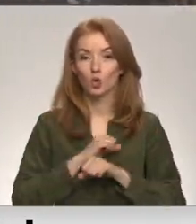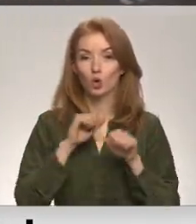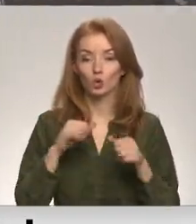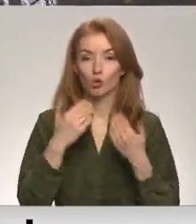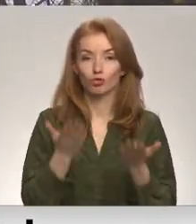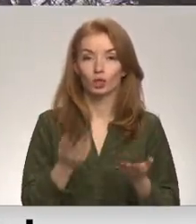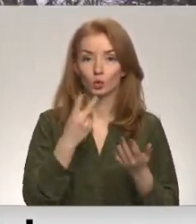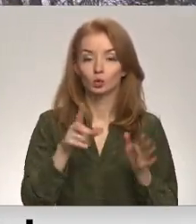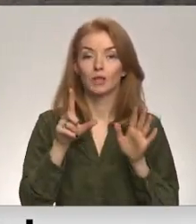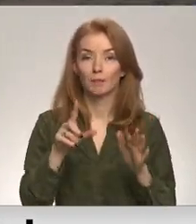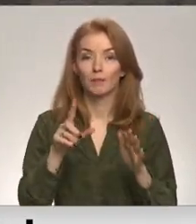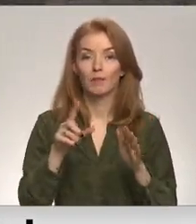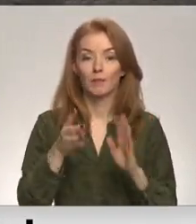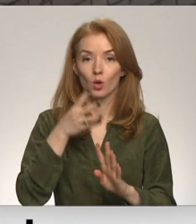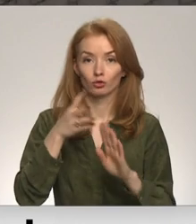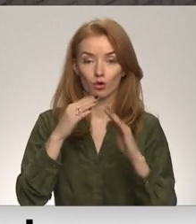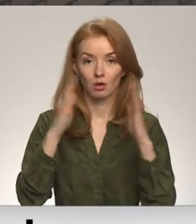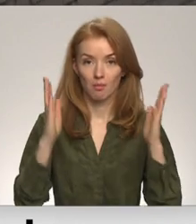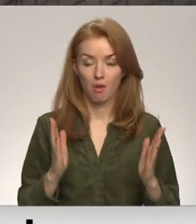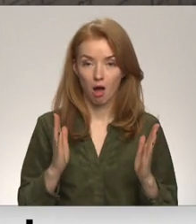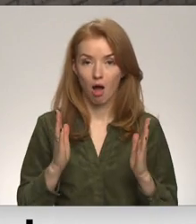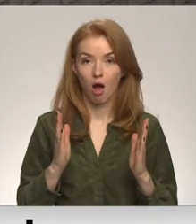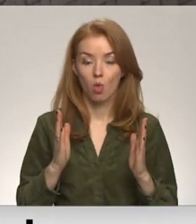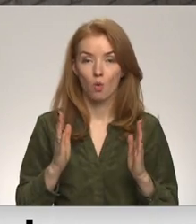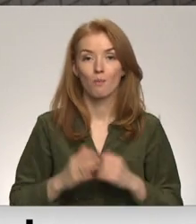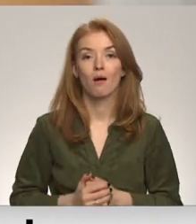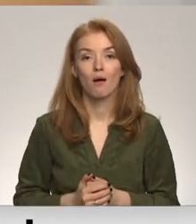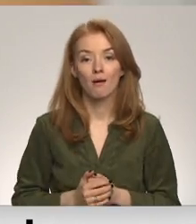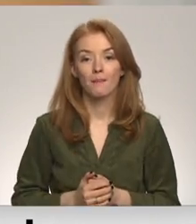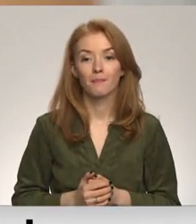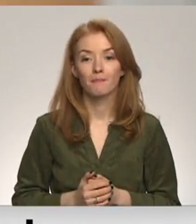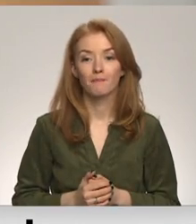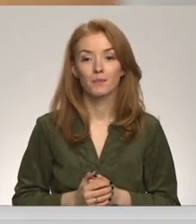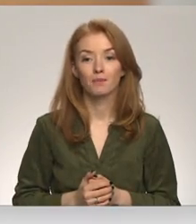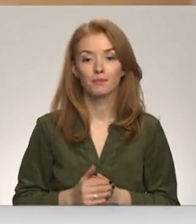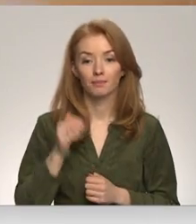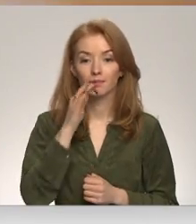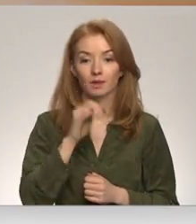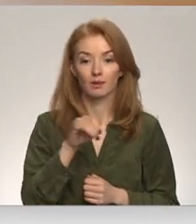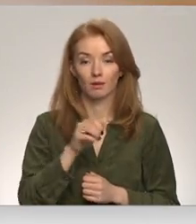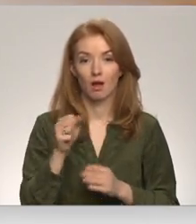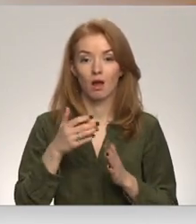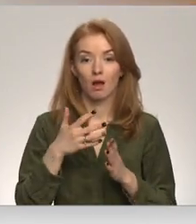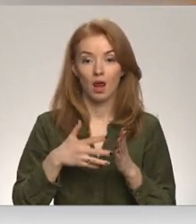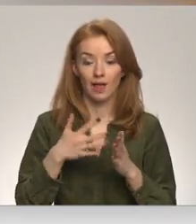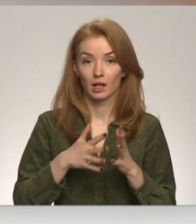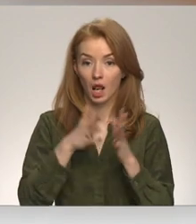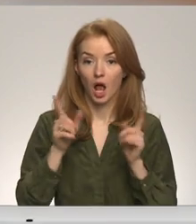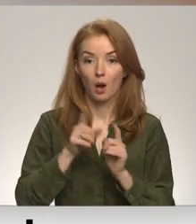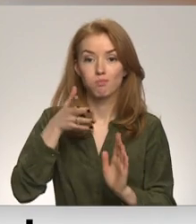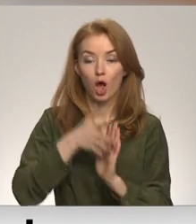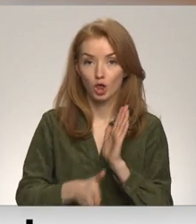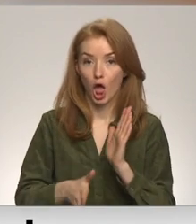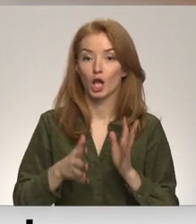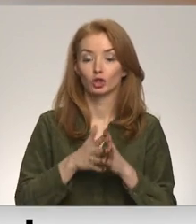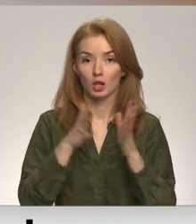27 daudzdzīvokļu mājām – Tīrainas, Skultes un Mārupes ciemos. Jā, liels. Un patēriņš arī liels,